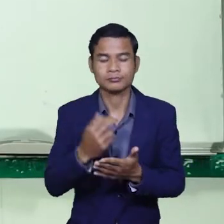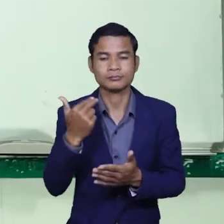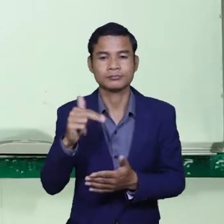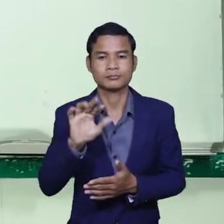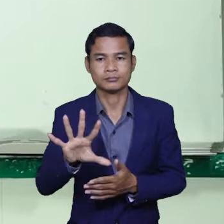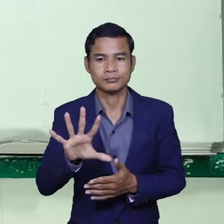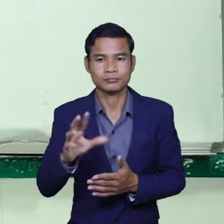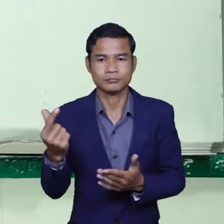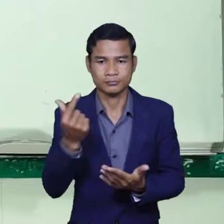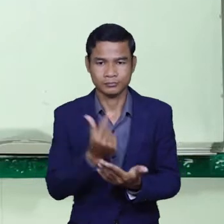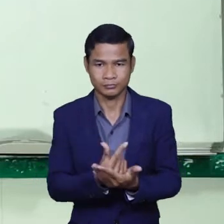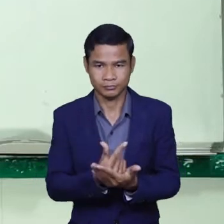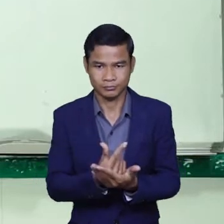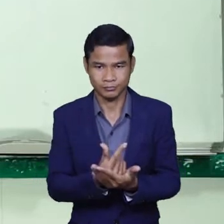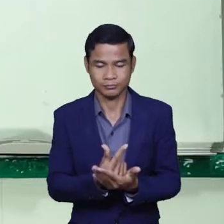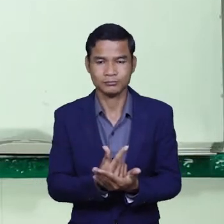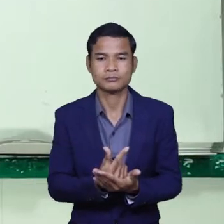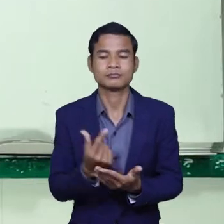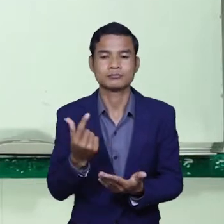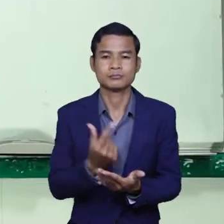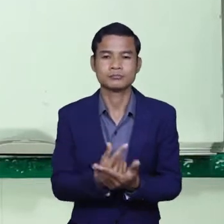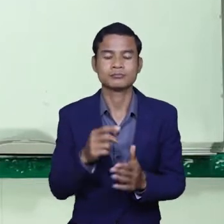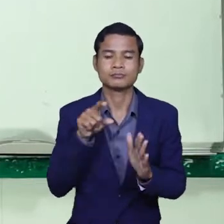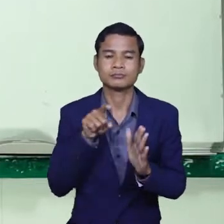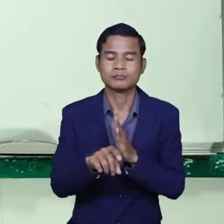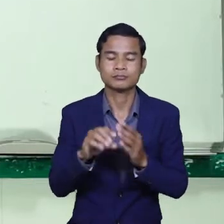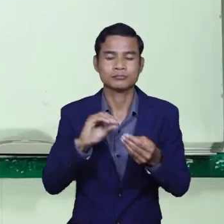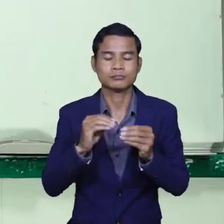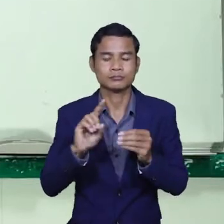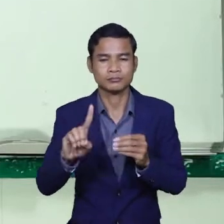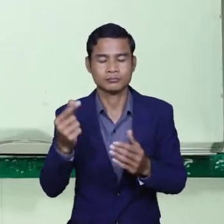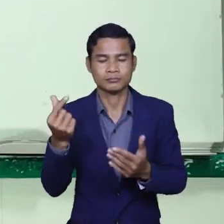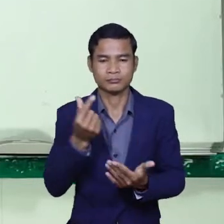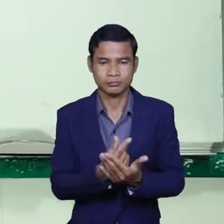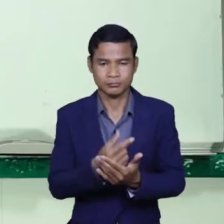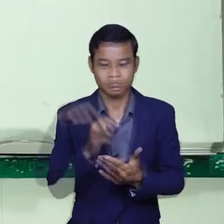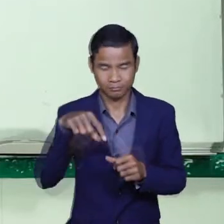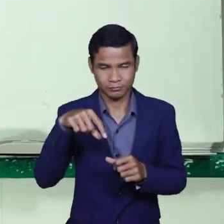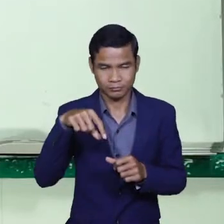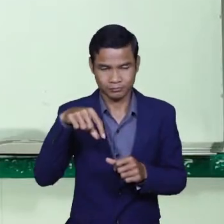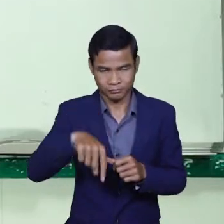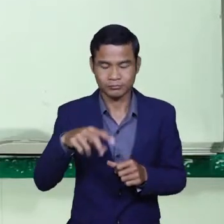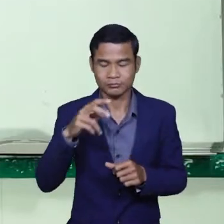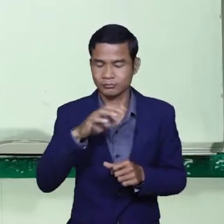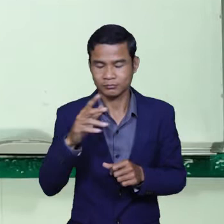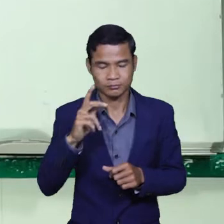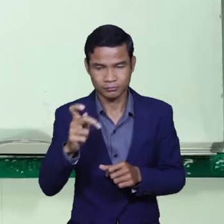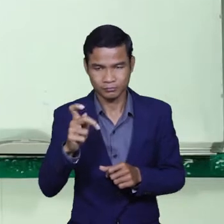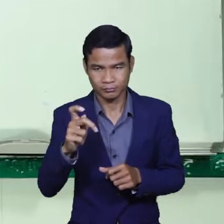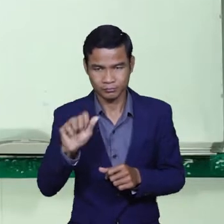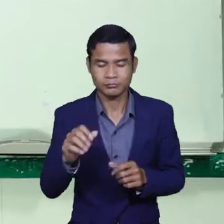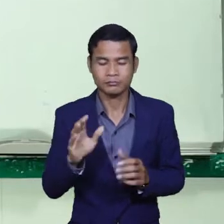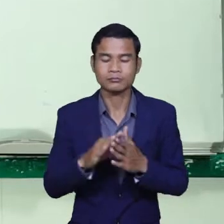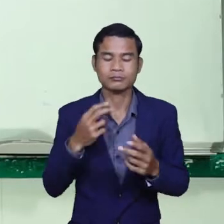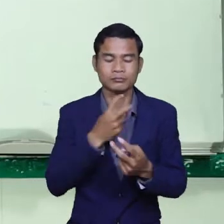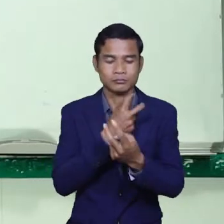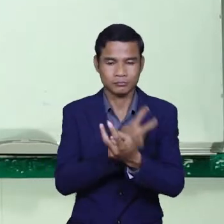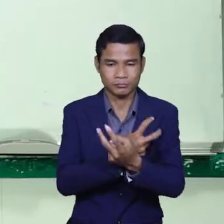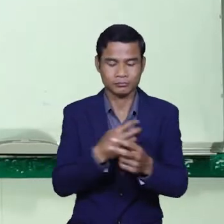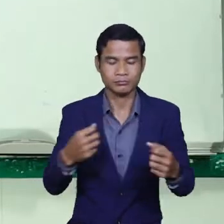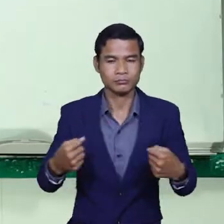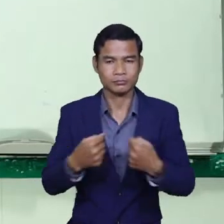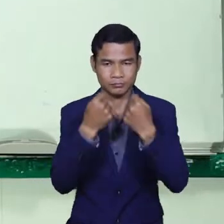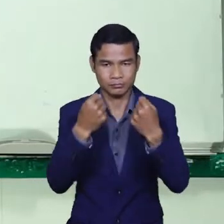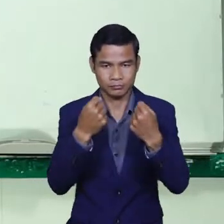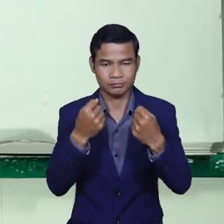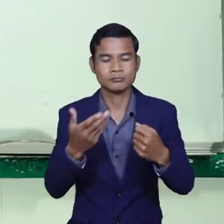ចាគឺចំណងជើងរងទី1ដដែលតែយើងបន្តទៅចំណុចកចាគឺគ្រោះថ្នាក់ឆ្អឹង